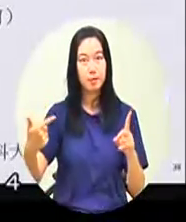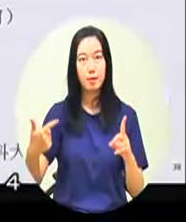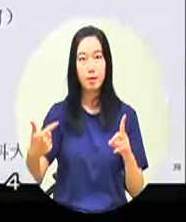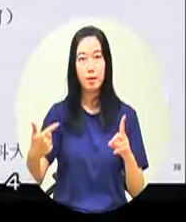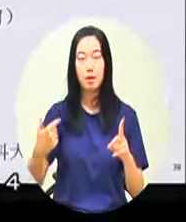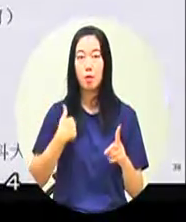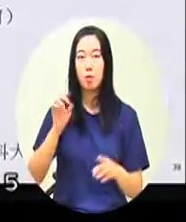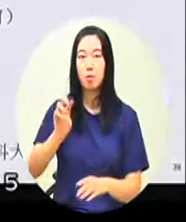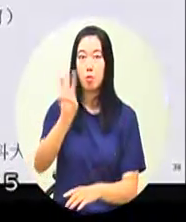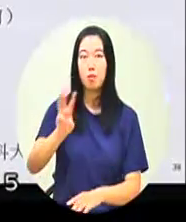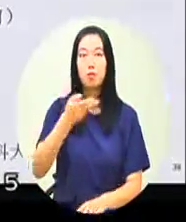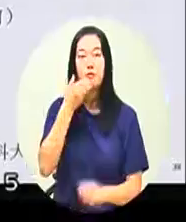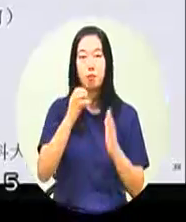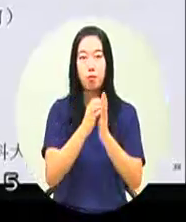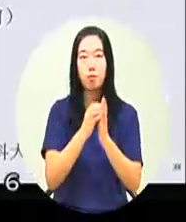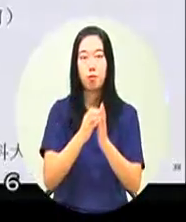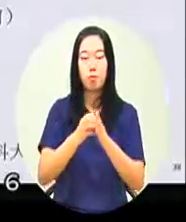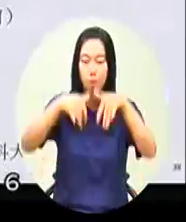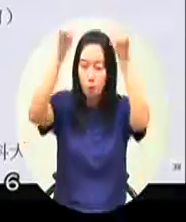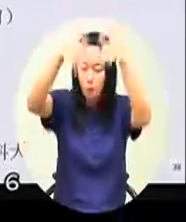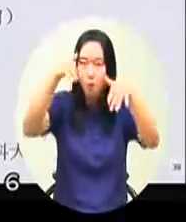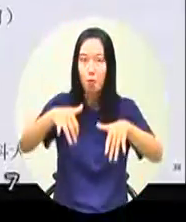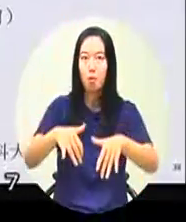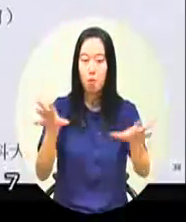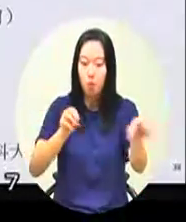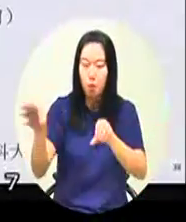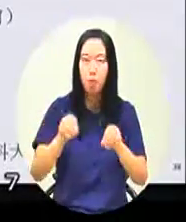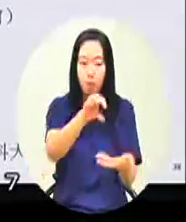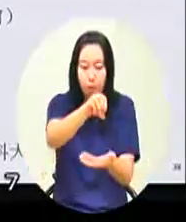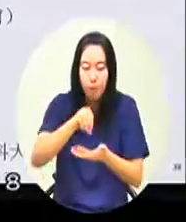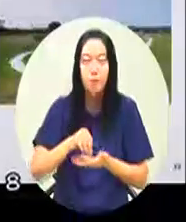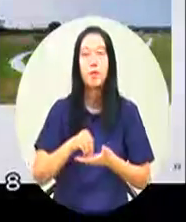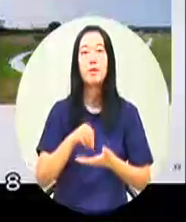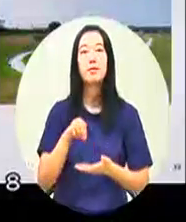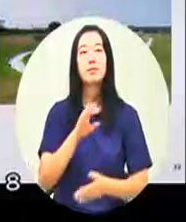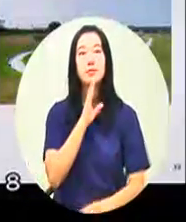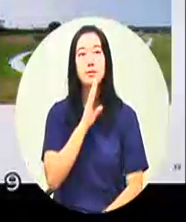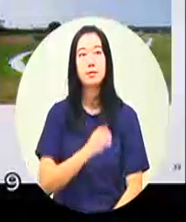是我们这几次豪大雨会诊的一些相关资料。下一页。